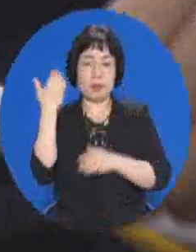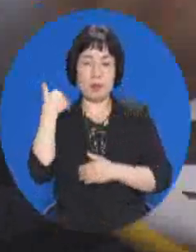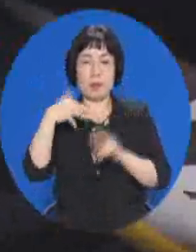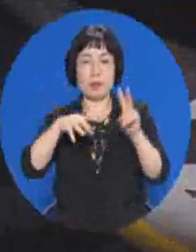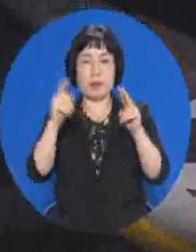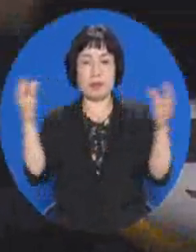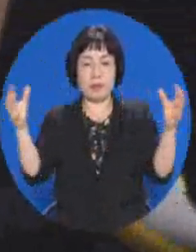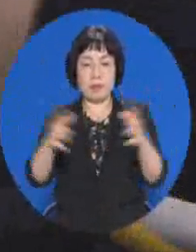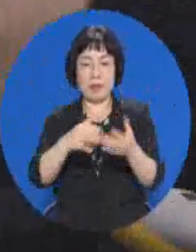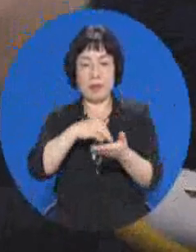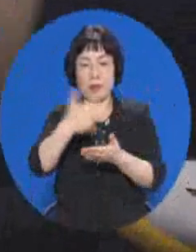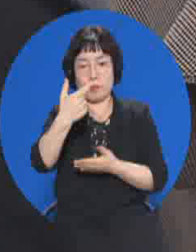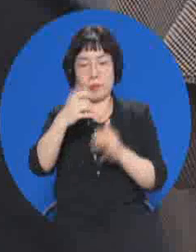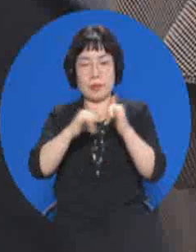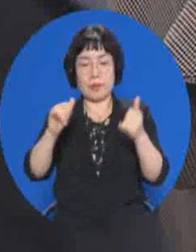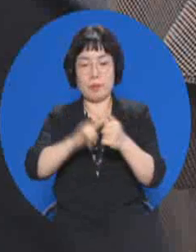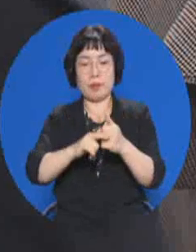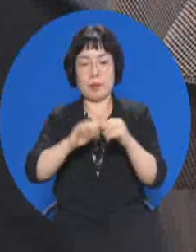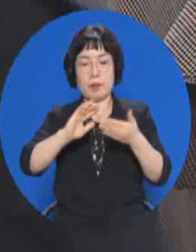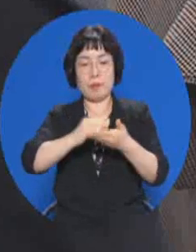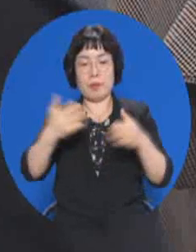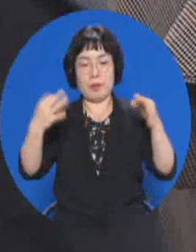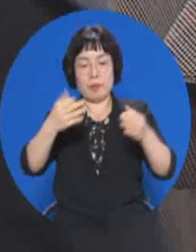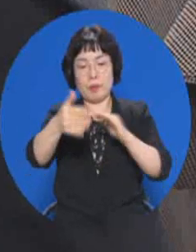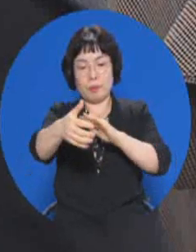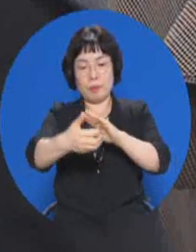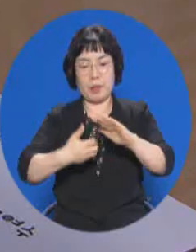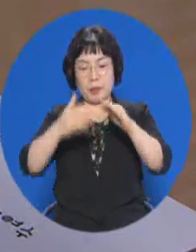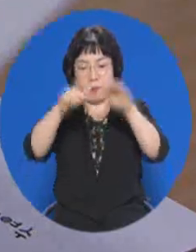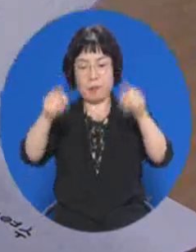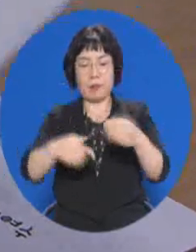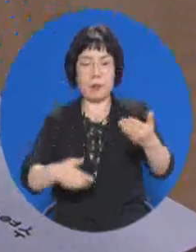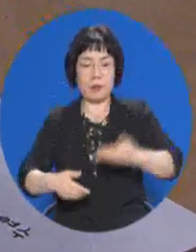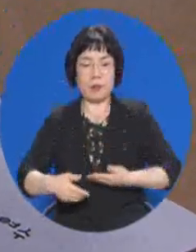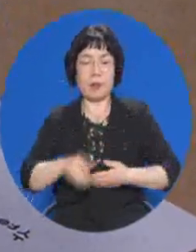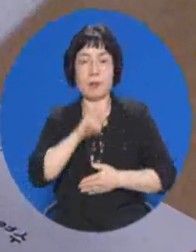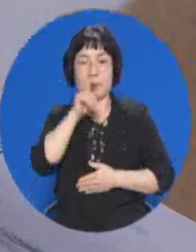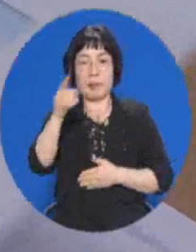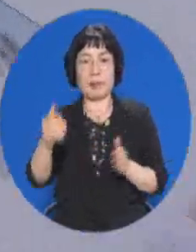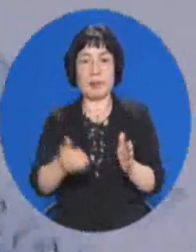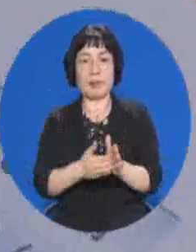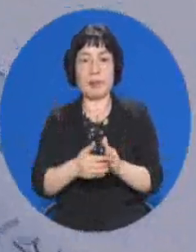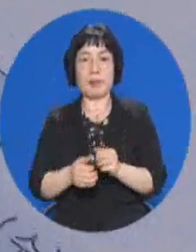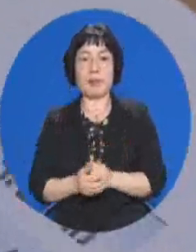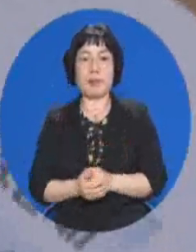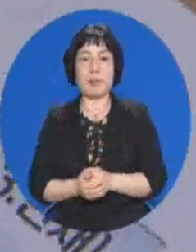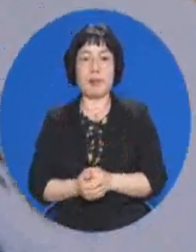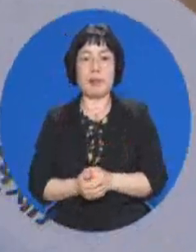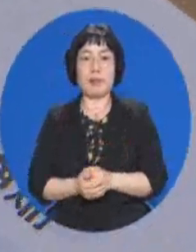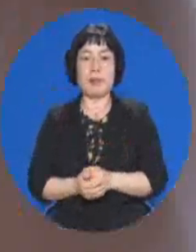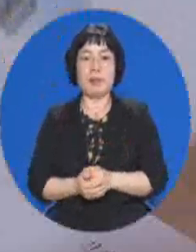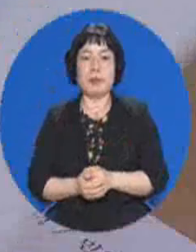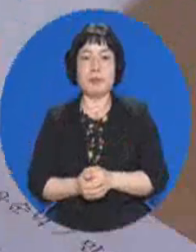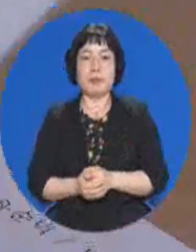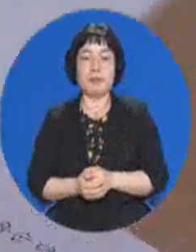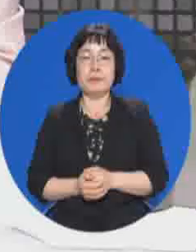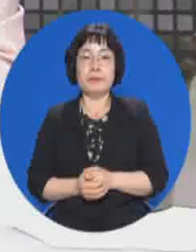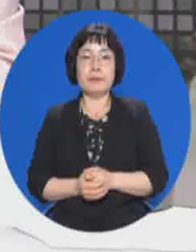조사 대상 60여 명에 대해서도 금융자료 제출을 요구했습니다. MBC 뉴스 문형철입니다.